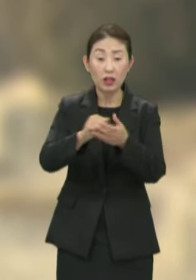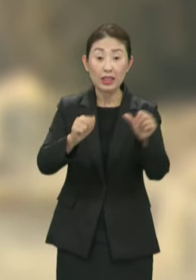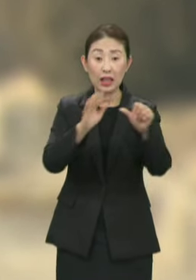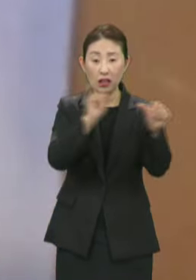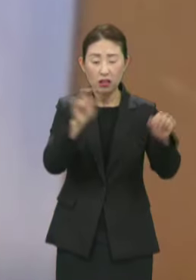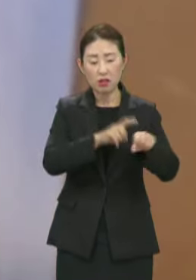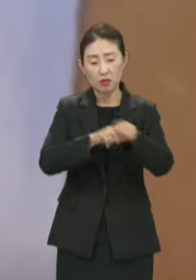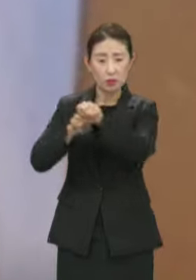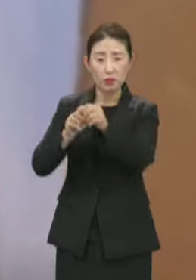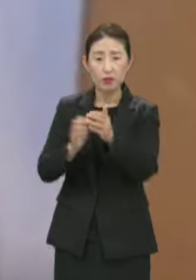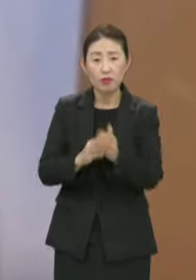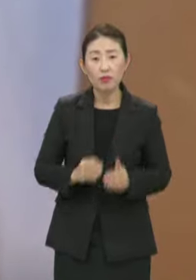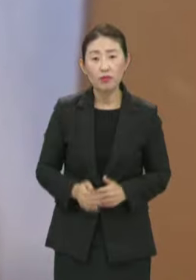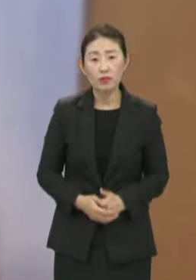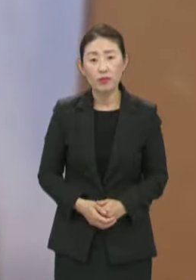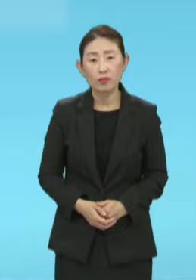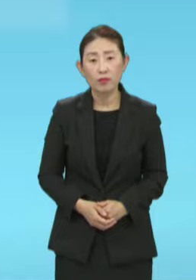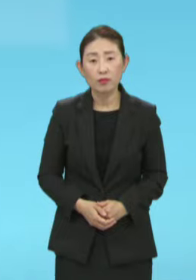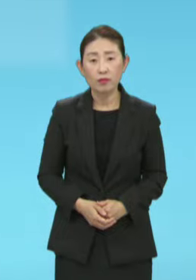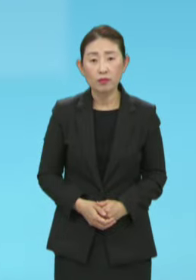형사 입건됐습니다.